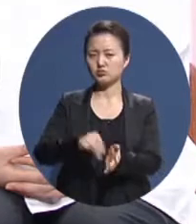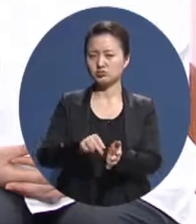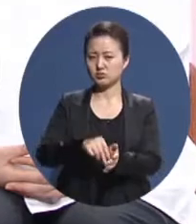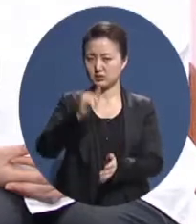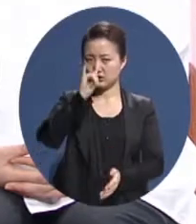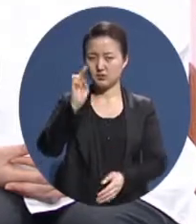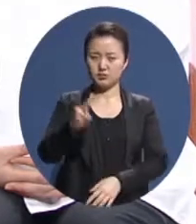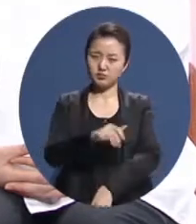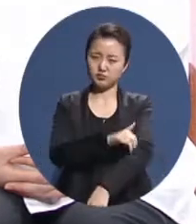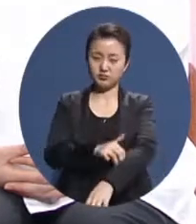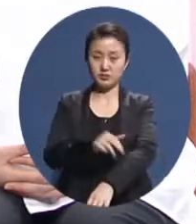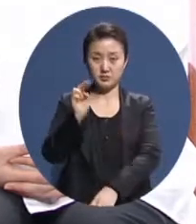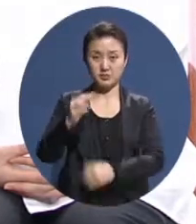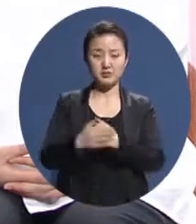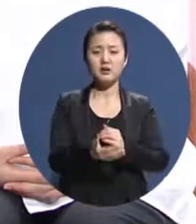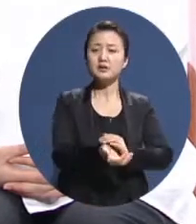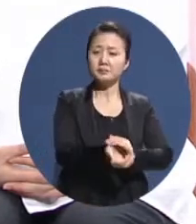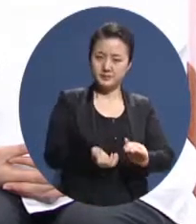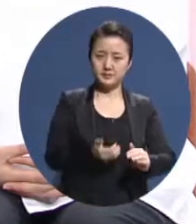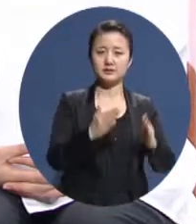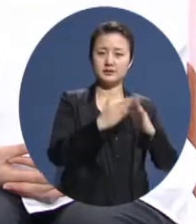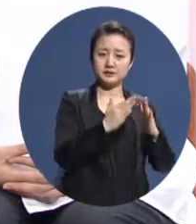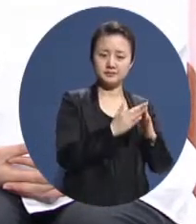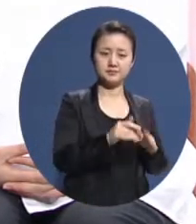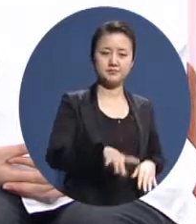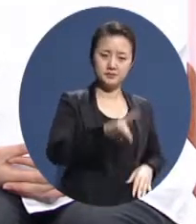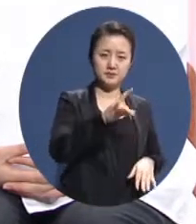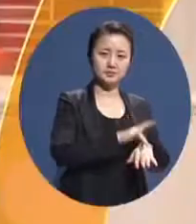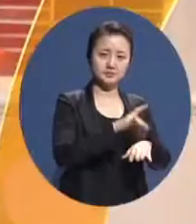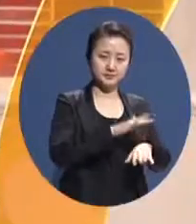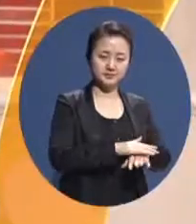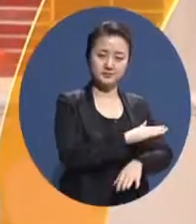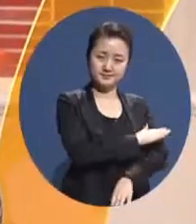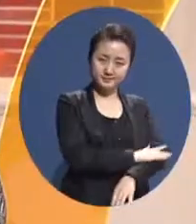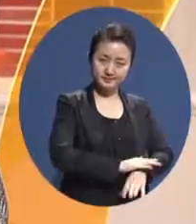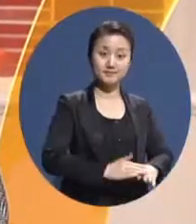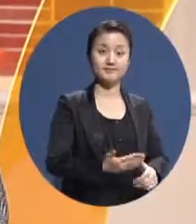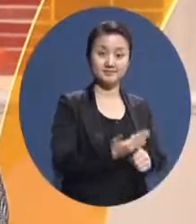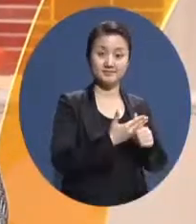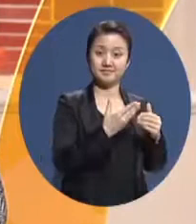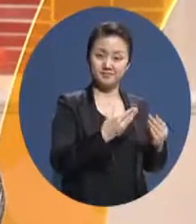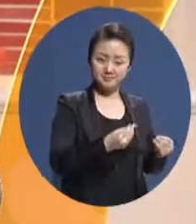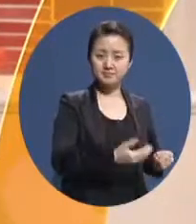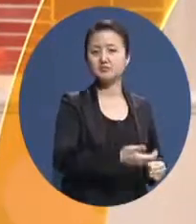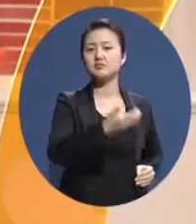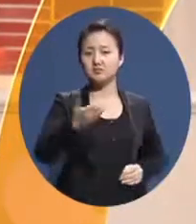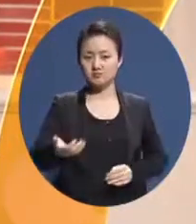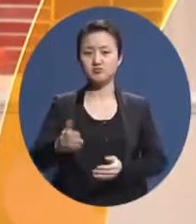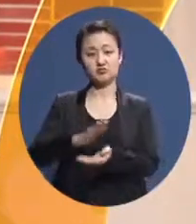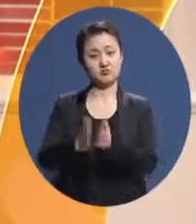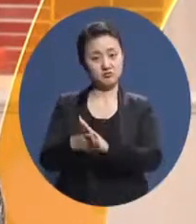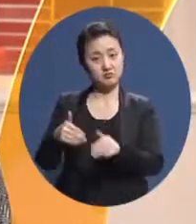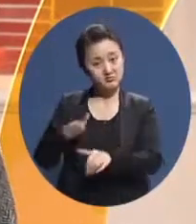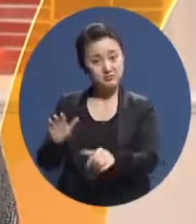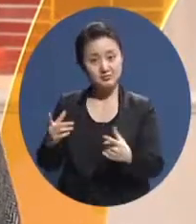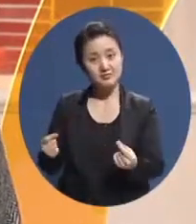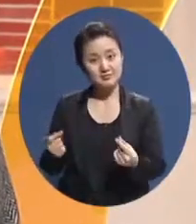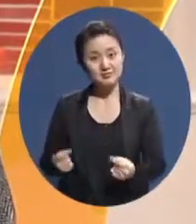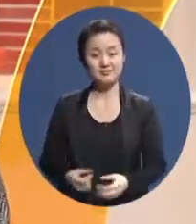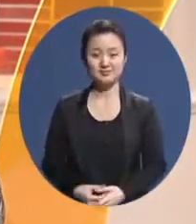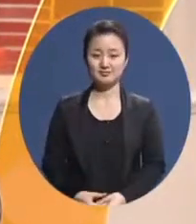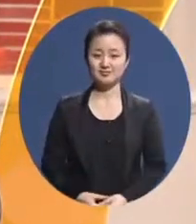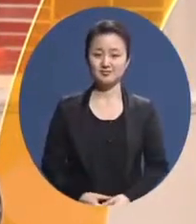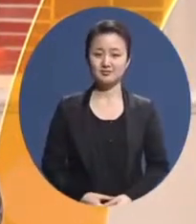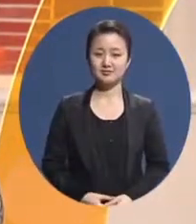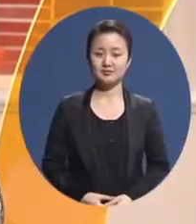좀 힘들지 않을까 그러니까 싶은데 좋은 방법이에요. 그럼요. 지금 이제 서울대학병원에서 이제 아이를 하도 안 먹으니까 조사를 해보셨어요.